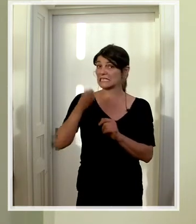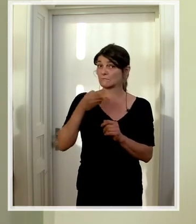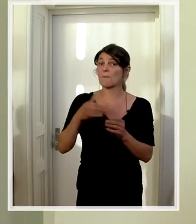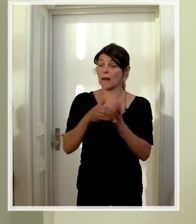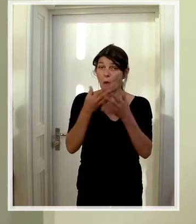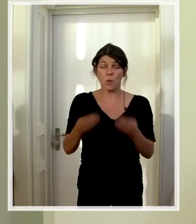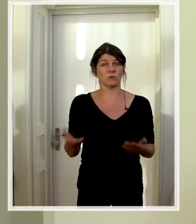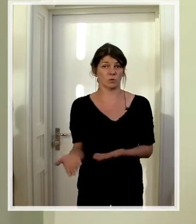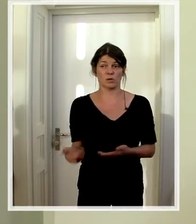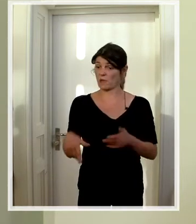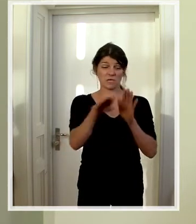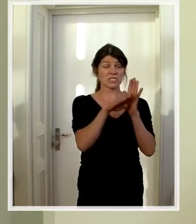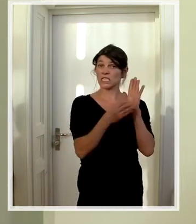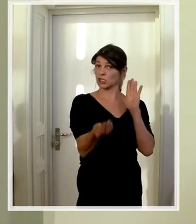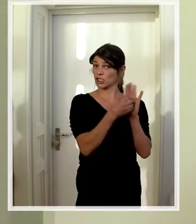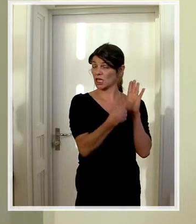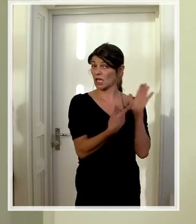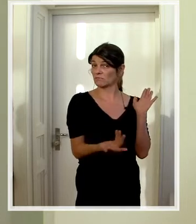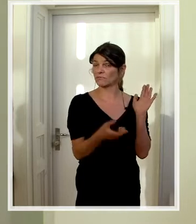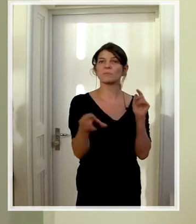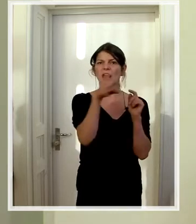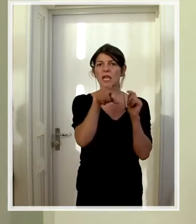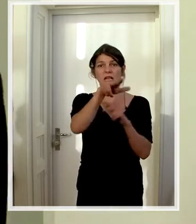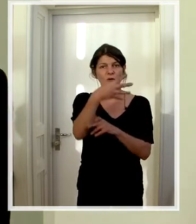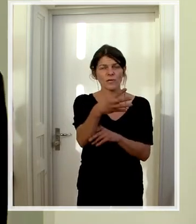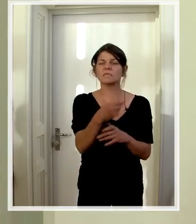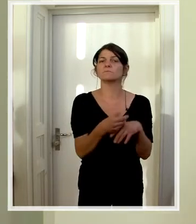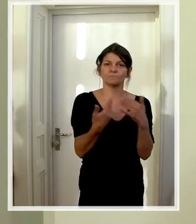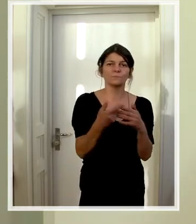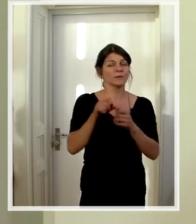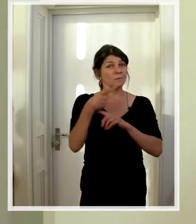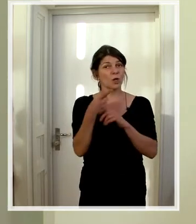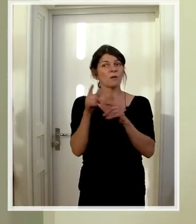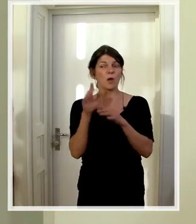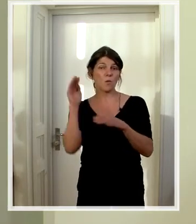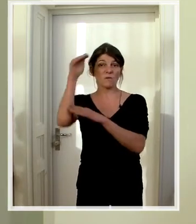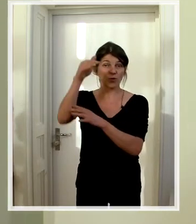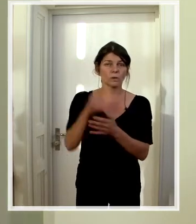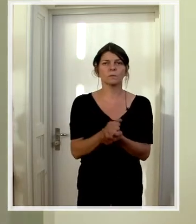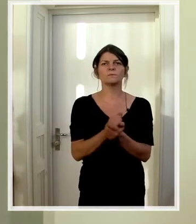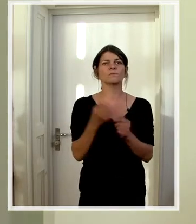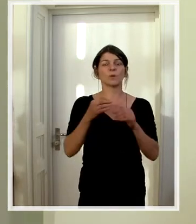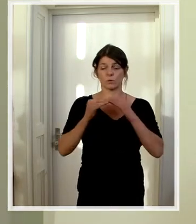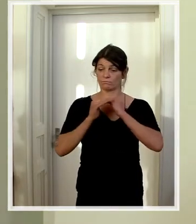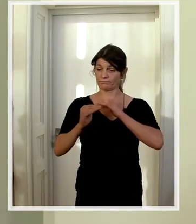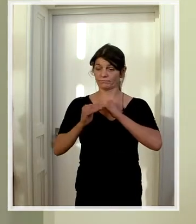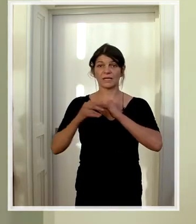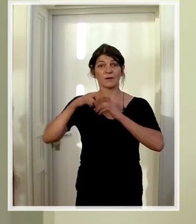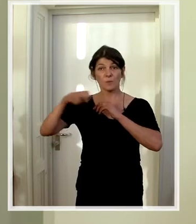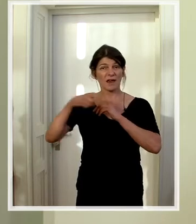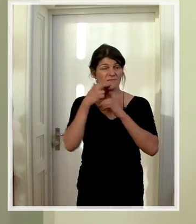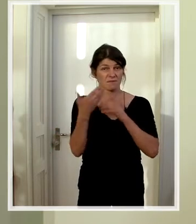finden, weil im Gesetz drin steht ja Artikel 43, dass gerade bei Überführungen oder wenn man niveaugleiche Übergänge